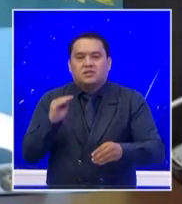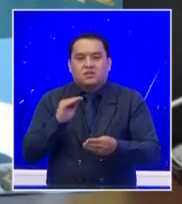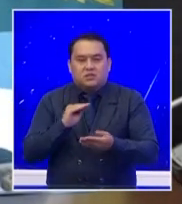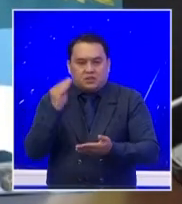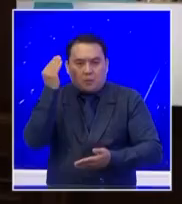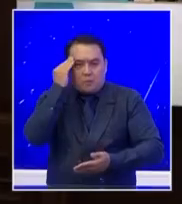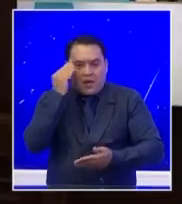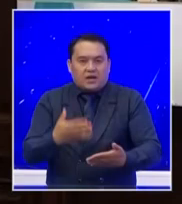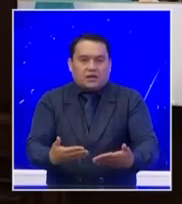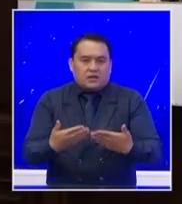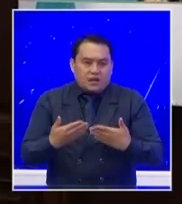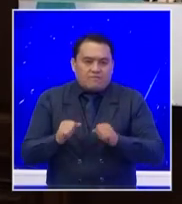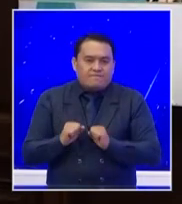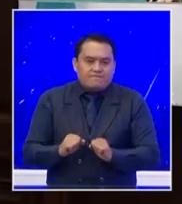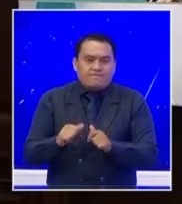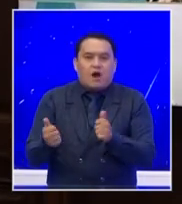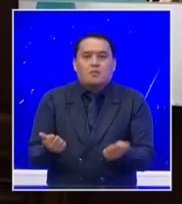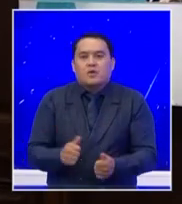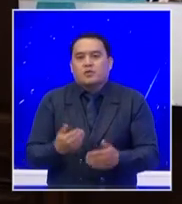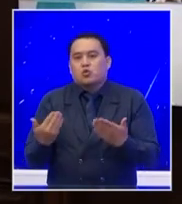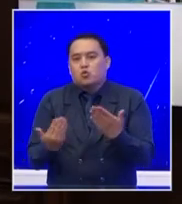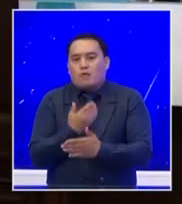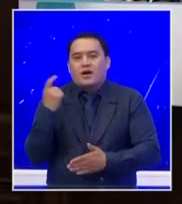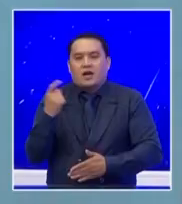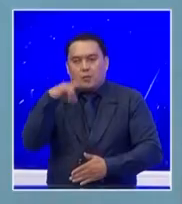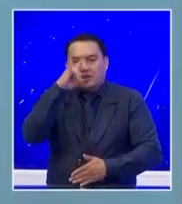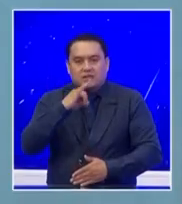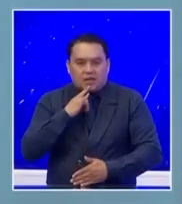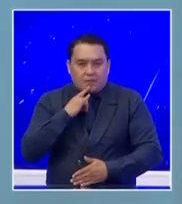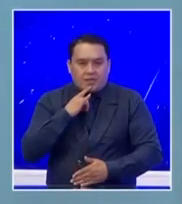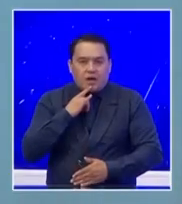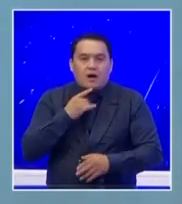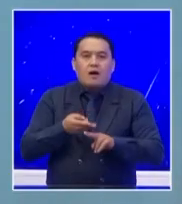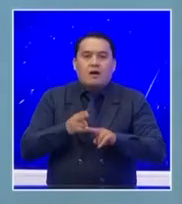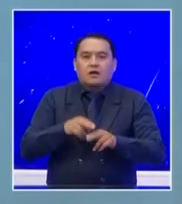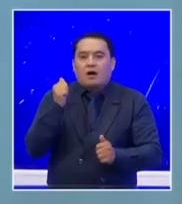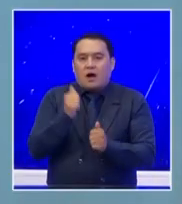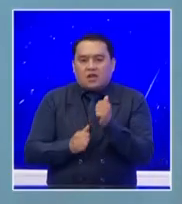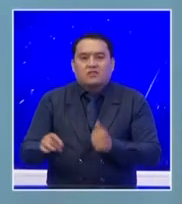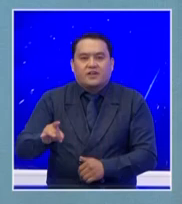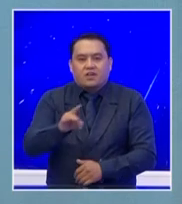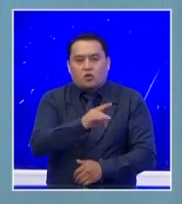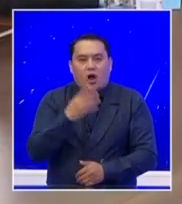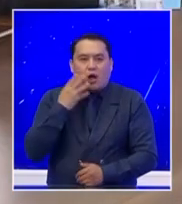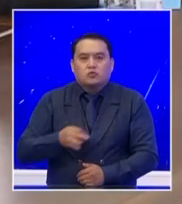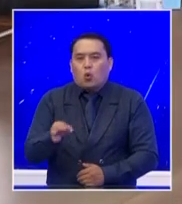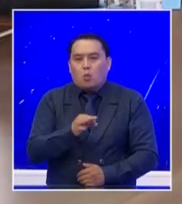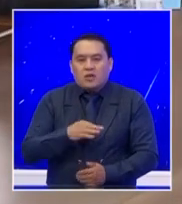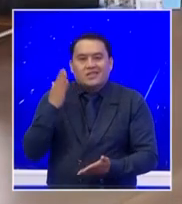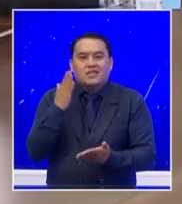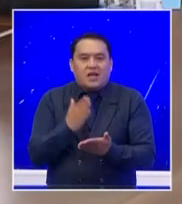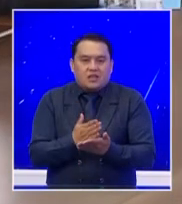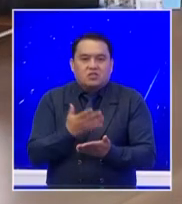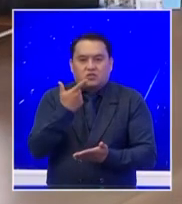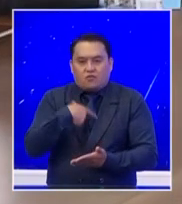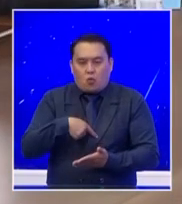принятие срочных мер по формированию новой структуры экономики Казахстана. Это касается каждого региона. В Алматинской области уже есть